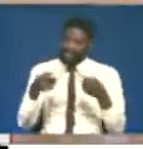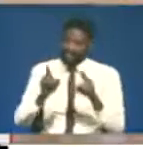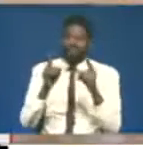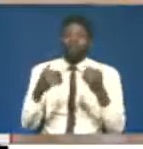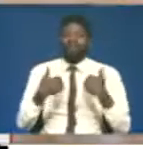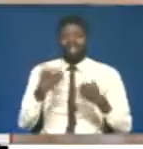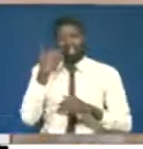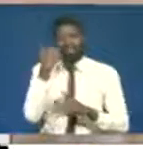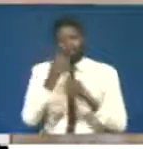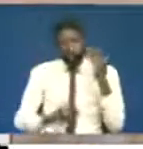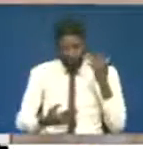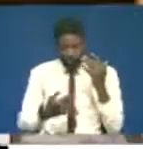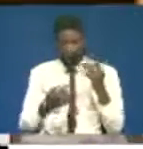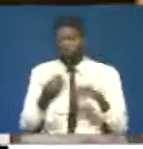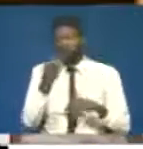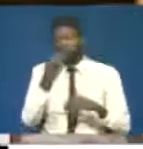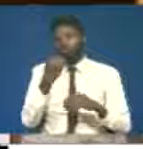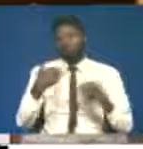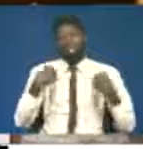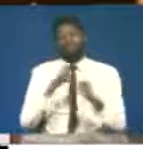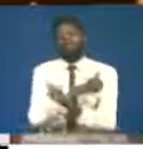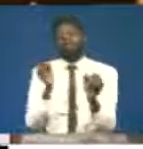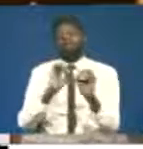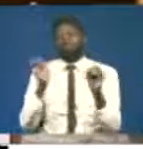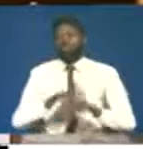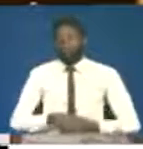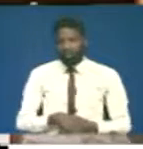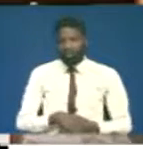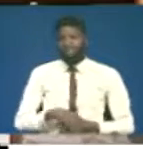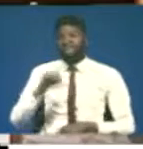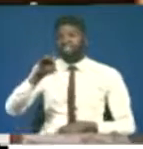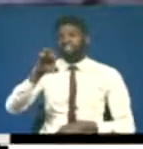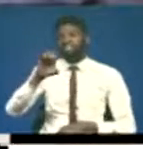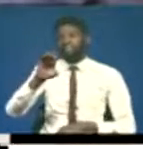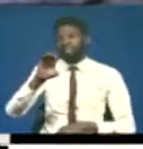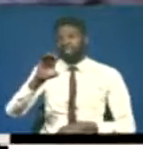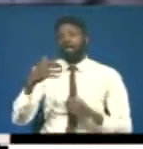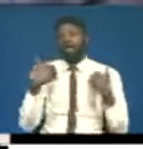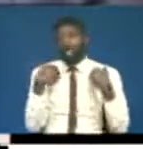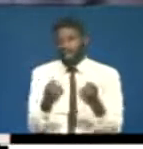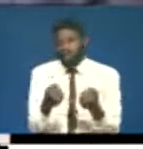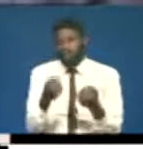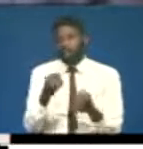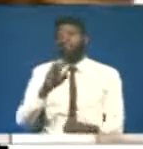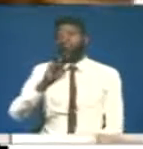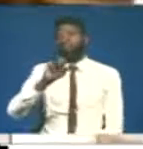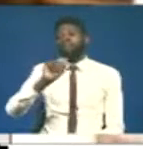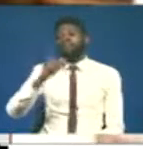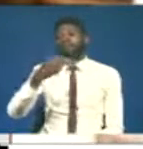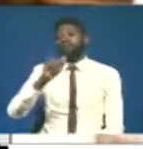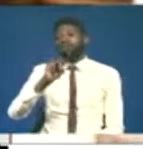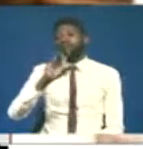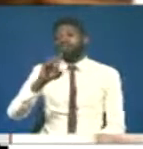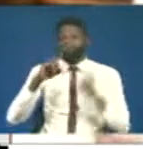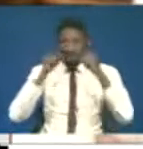mlo. Waziri wa afya katika kaunti hiyo, Dr. Mohamud Adan Mohamed, amesema hali hiyo imewatia wasiwasi. We